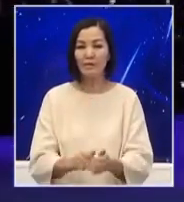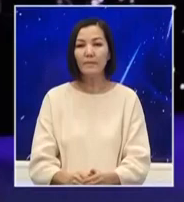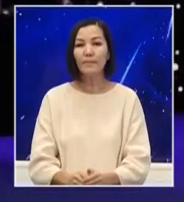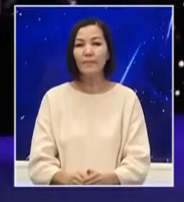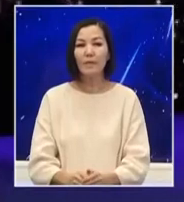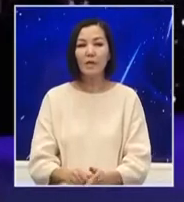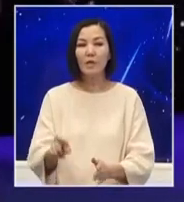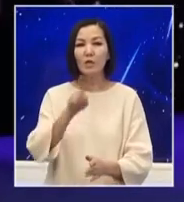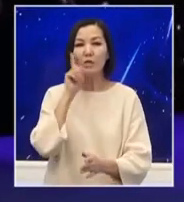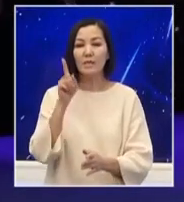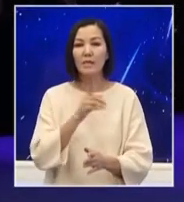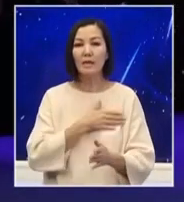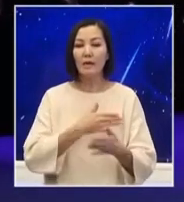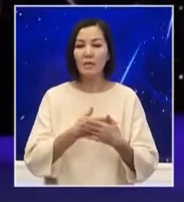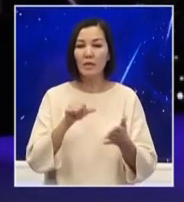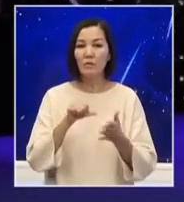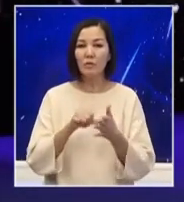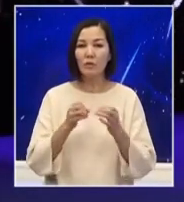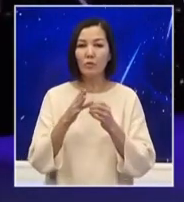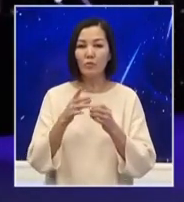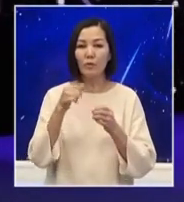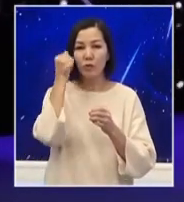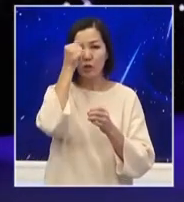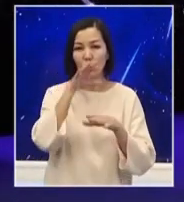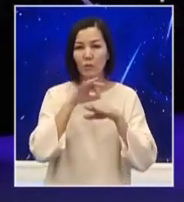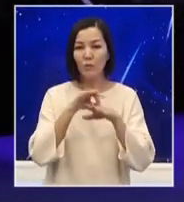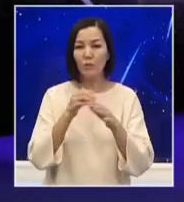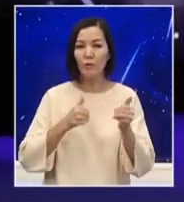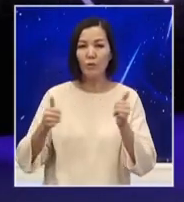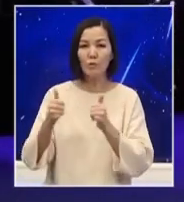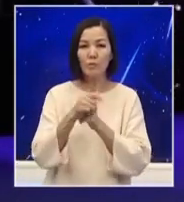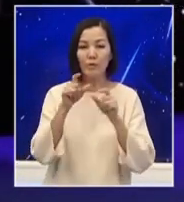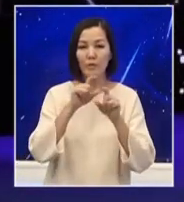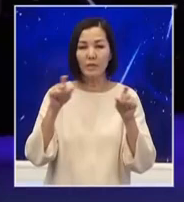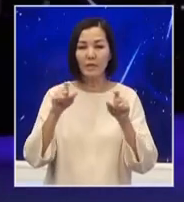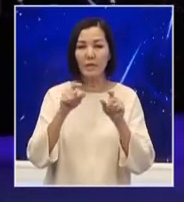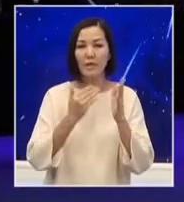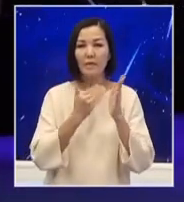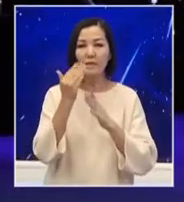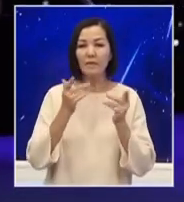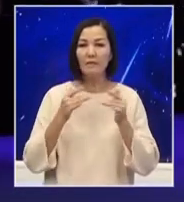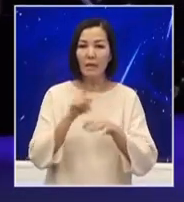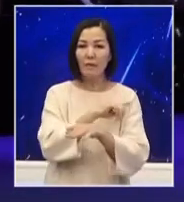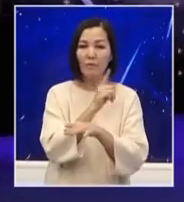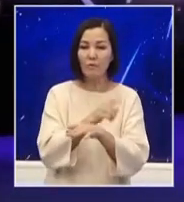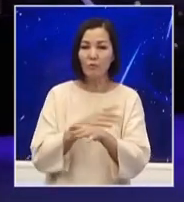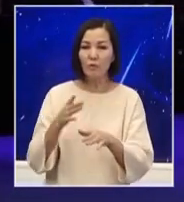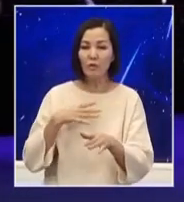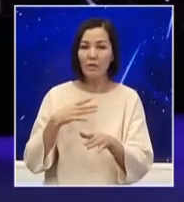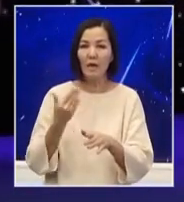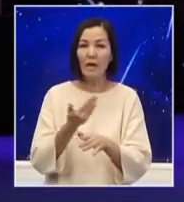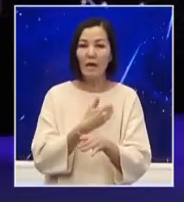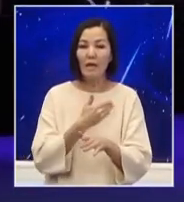Жетісу жастарына жалын қосқан байқау осымен 15-ші рет өтіп отыр. Осы аралықта көшбасшының деңгейі өсіп, талабы күшейді. Тиісінше оны